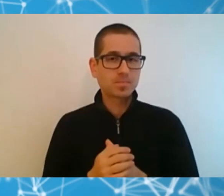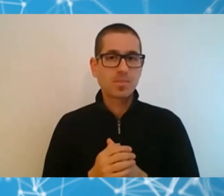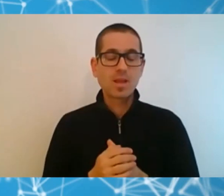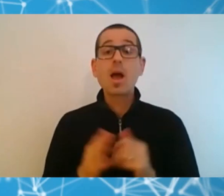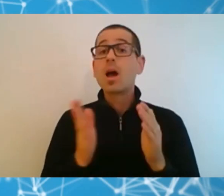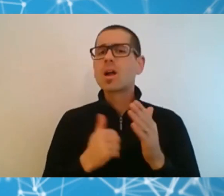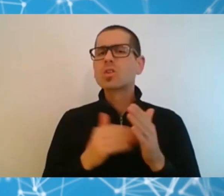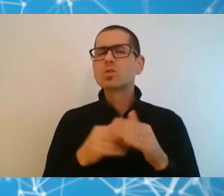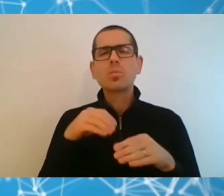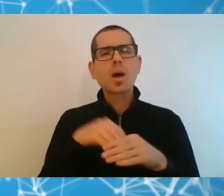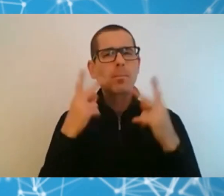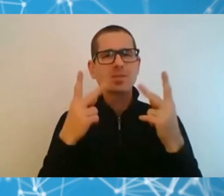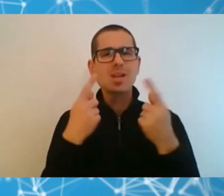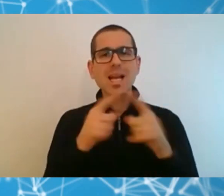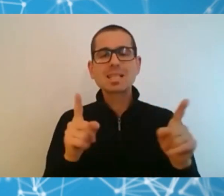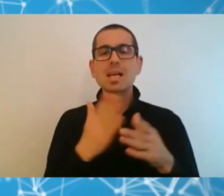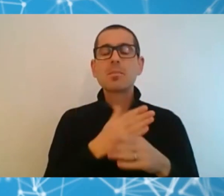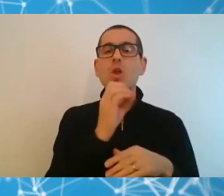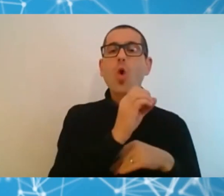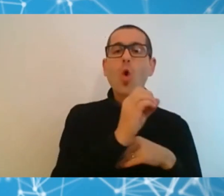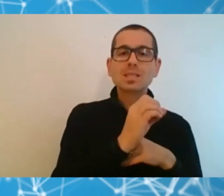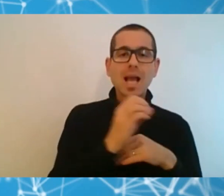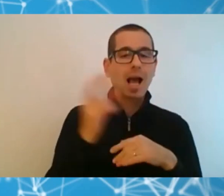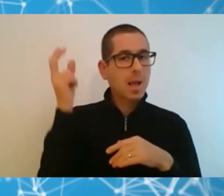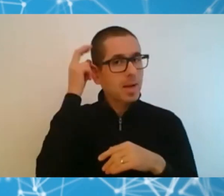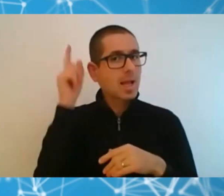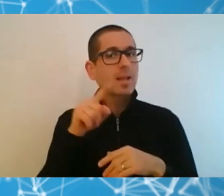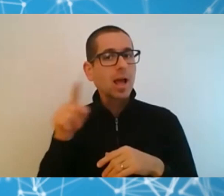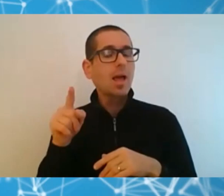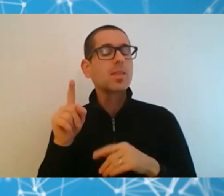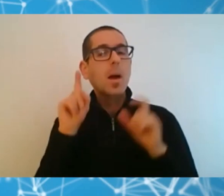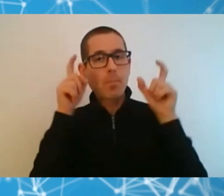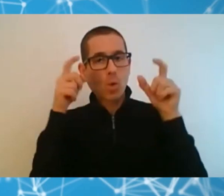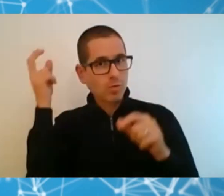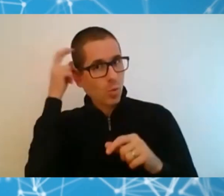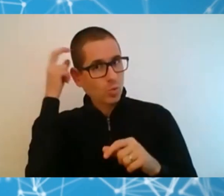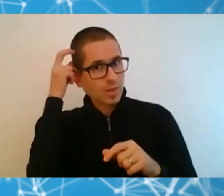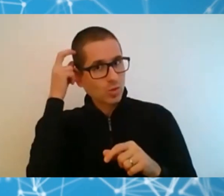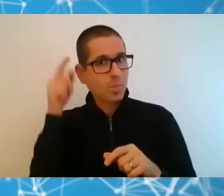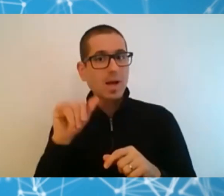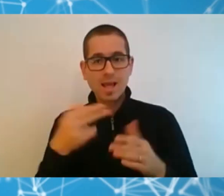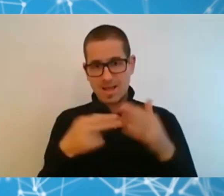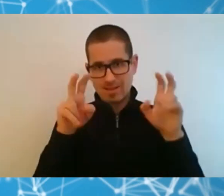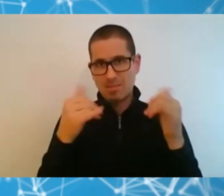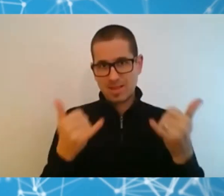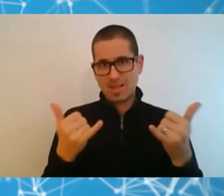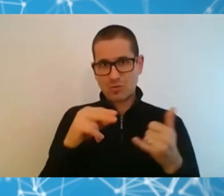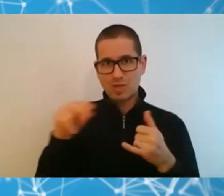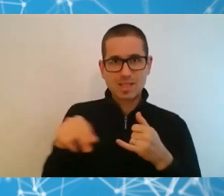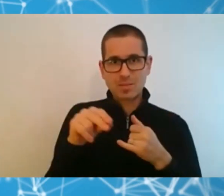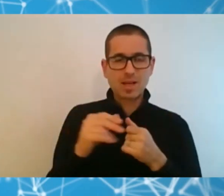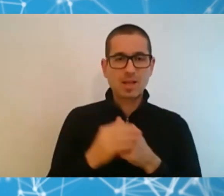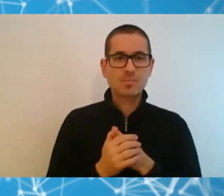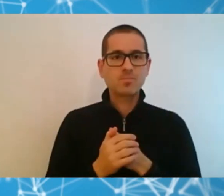bistvene razlike med osja implantantom in polževim vsadkom, ki je pravzaprav tema današnjega seminarja?